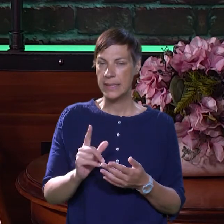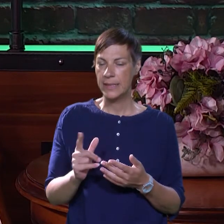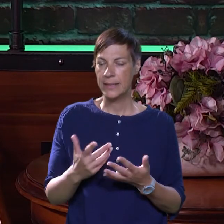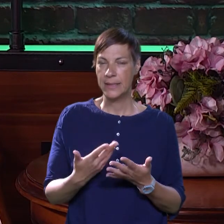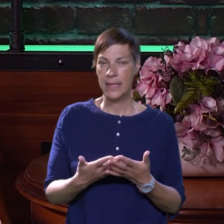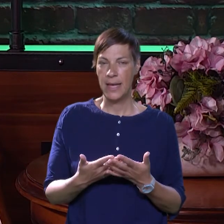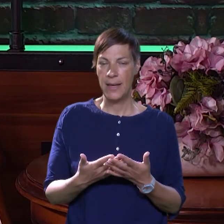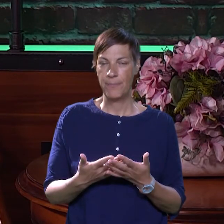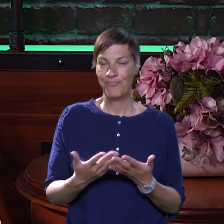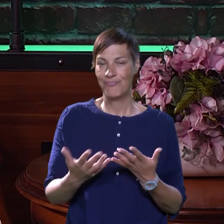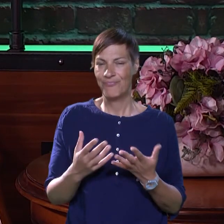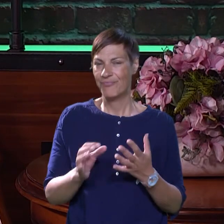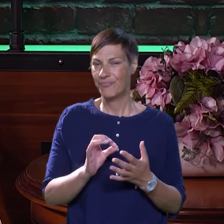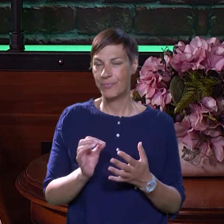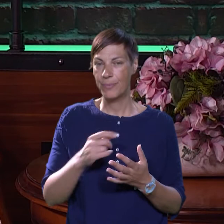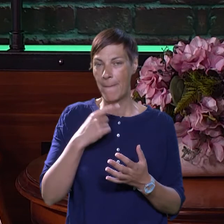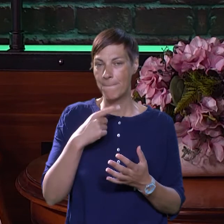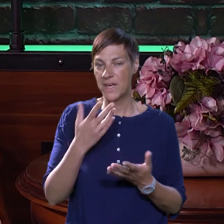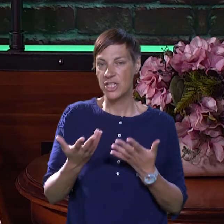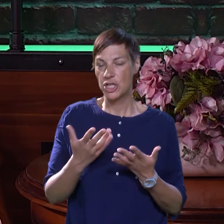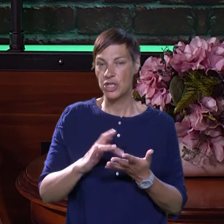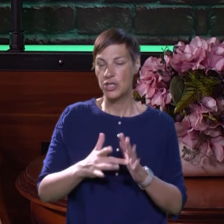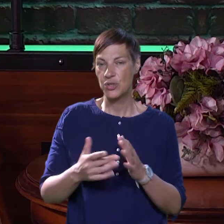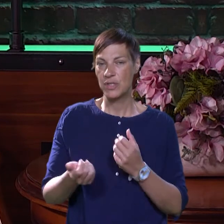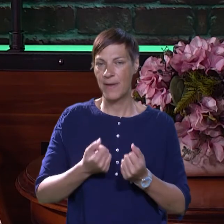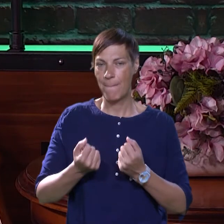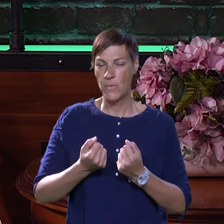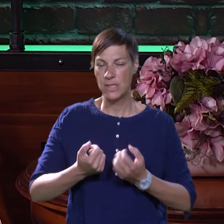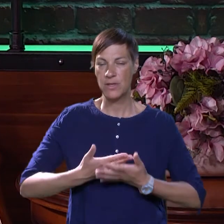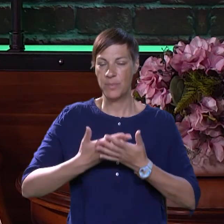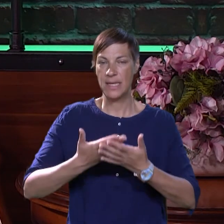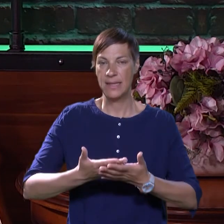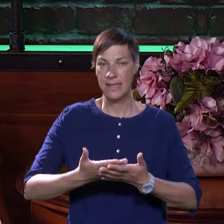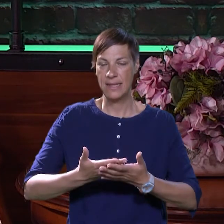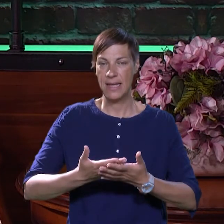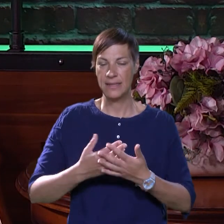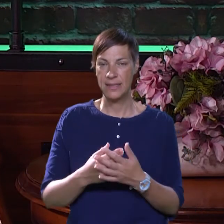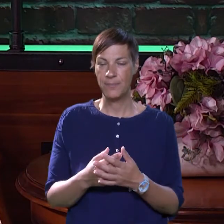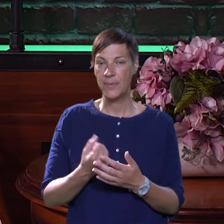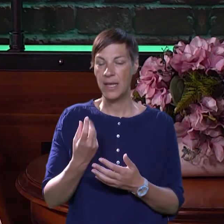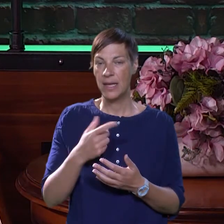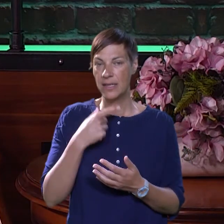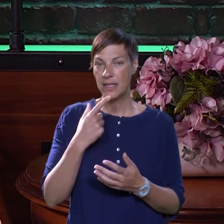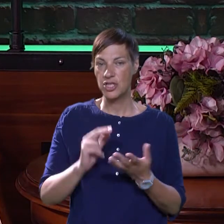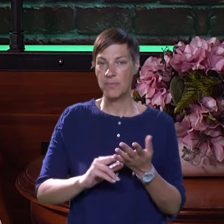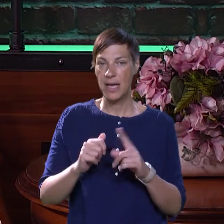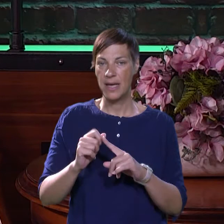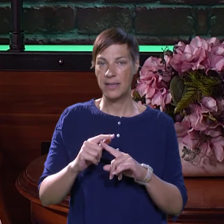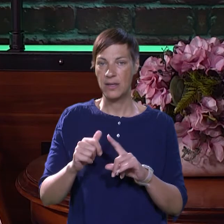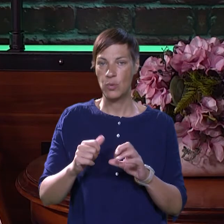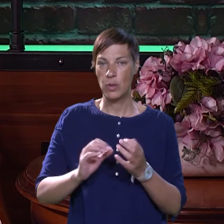neartikulirano pričaju o tome što su sve sposobni dati. Odnosno, kad kažem